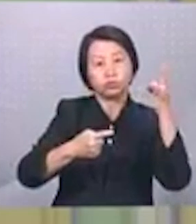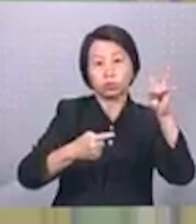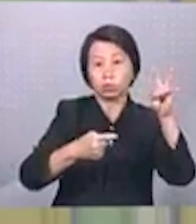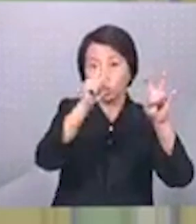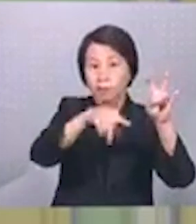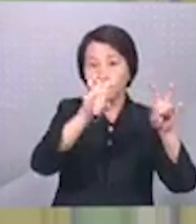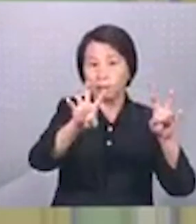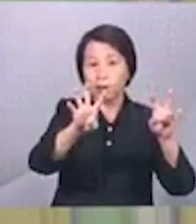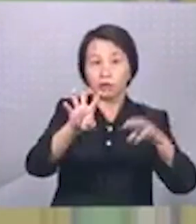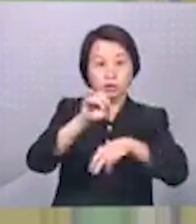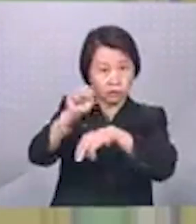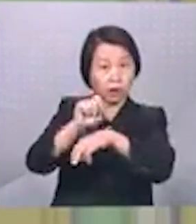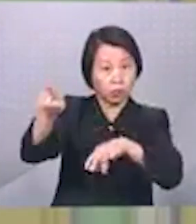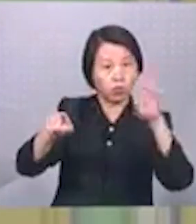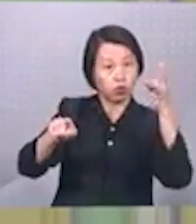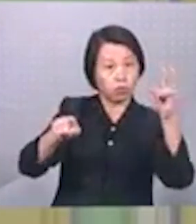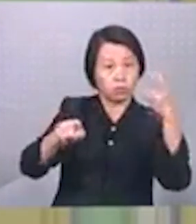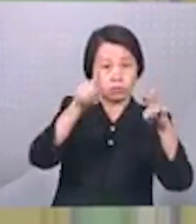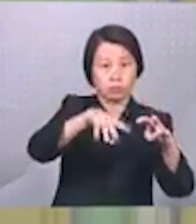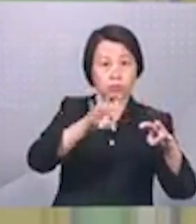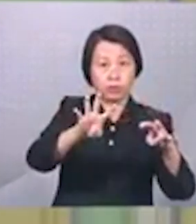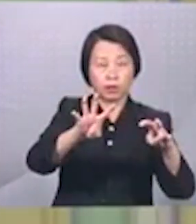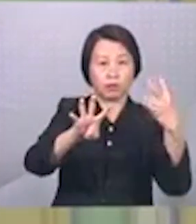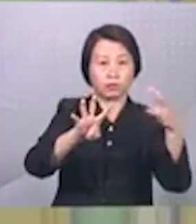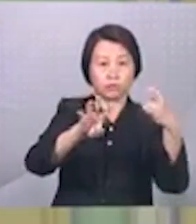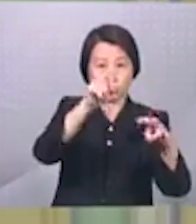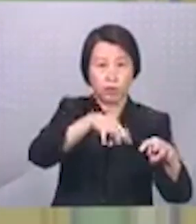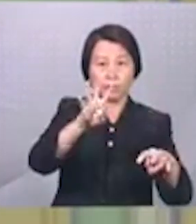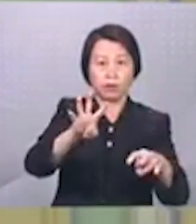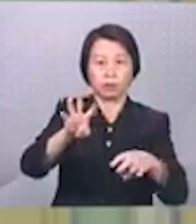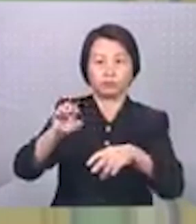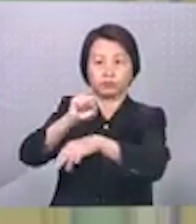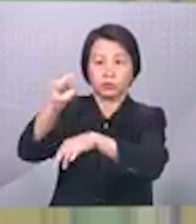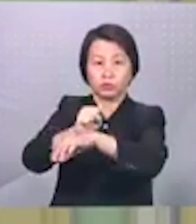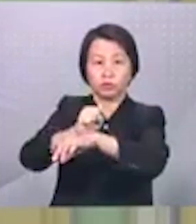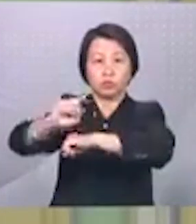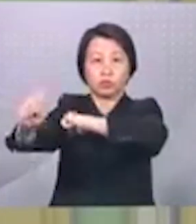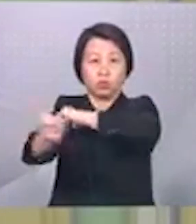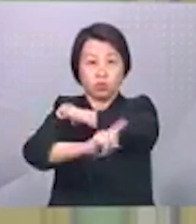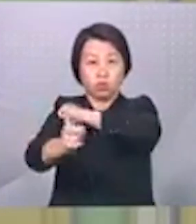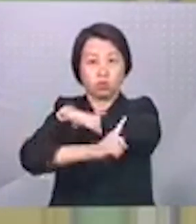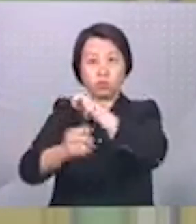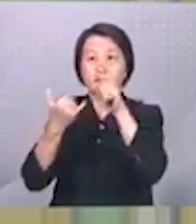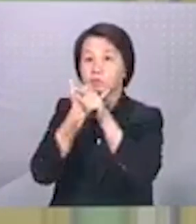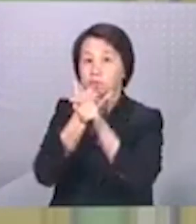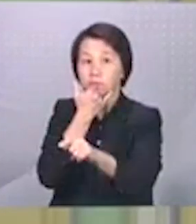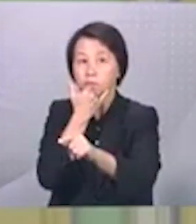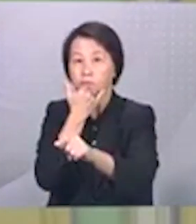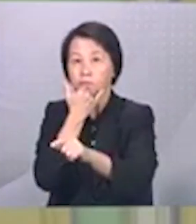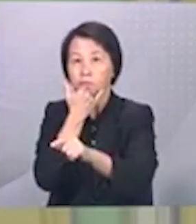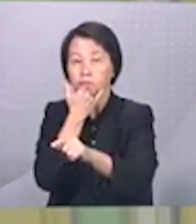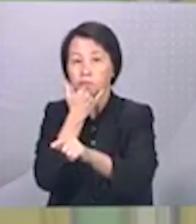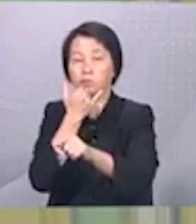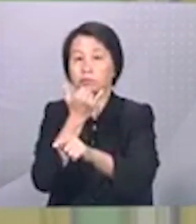mulai 17 Feb ini ya 17april hukuman pesalah Petamburan adalah